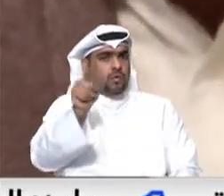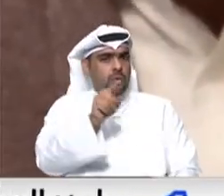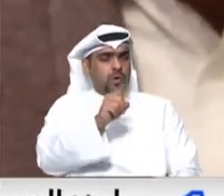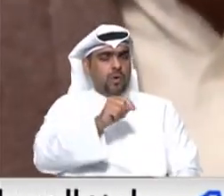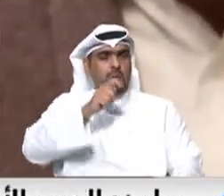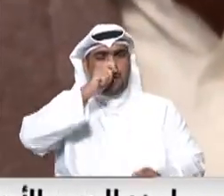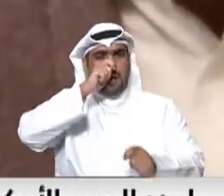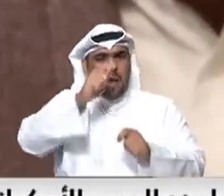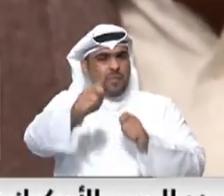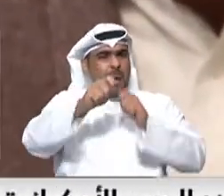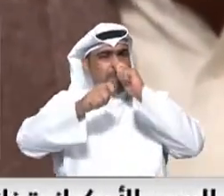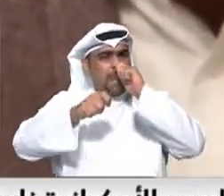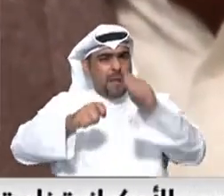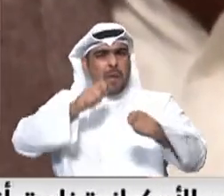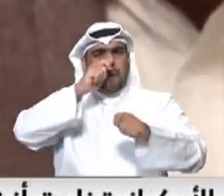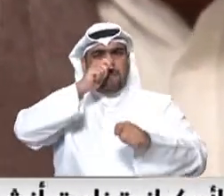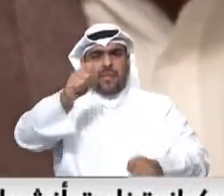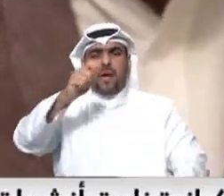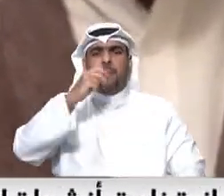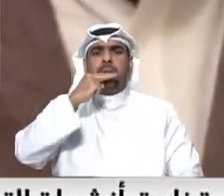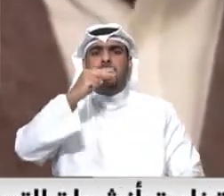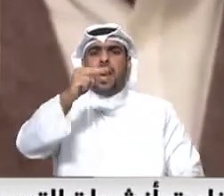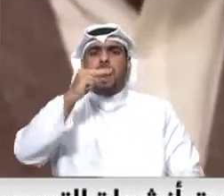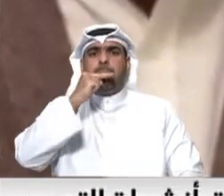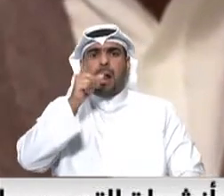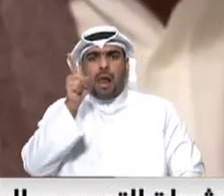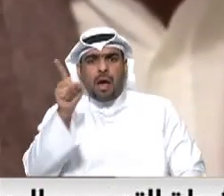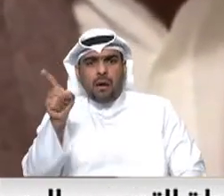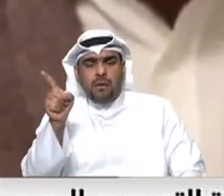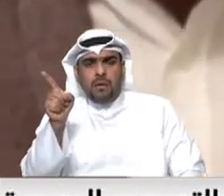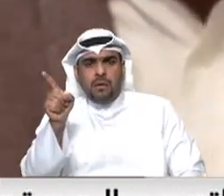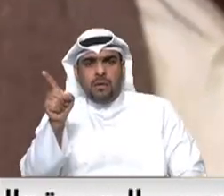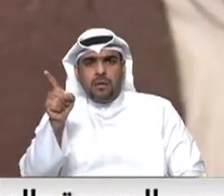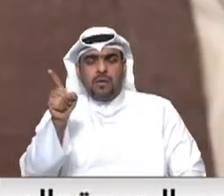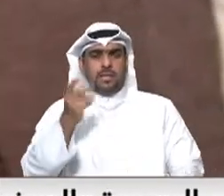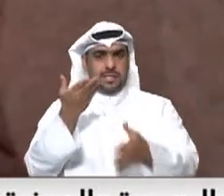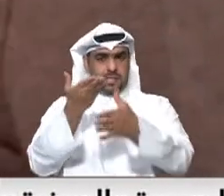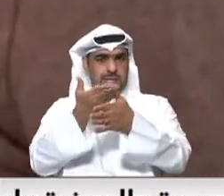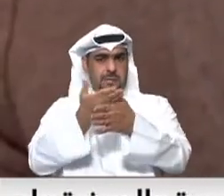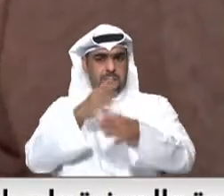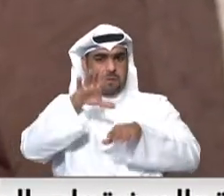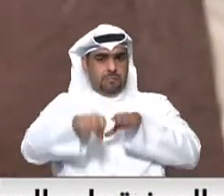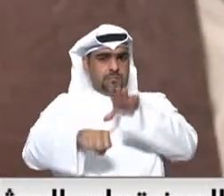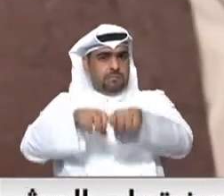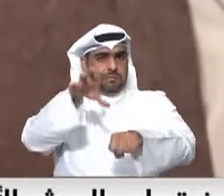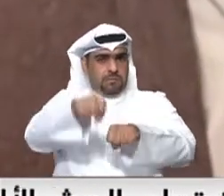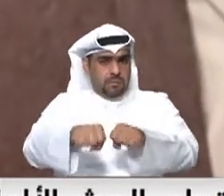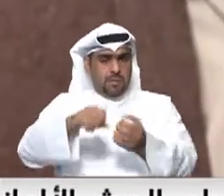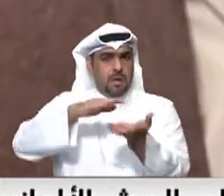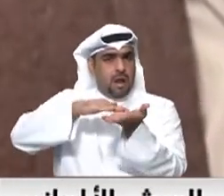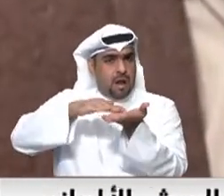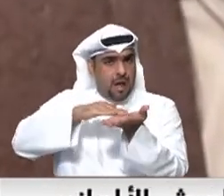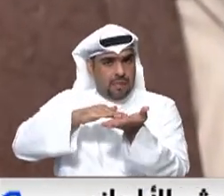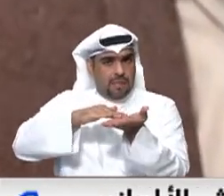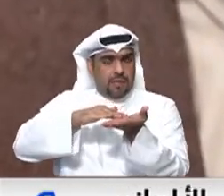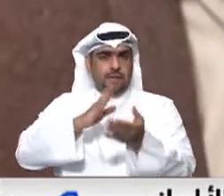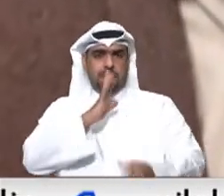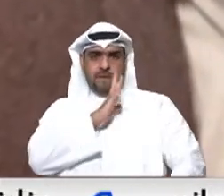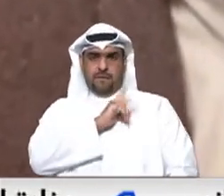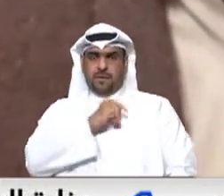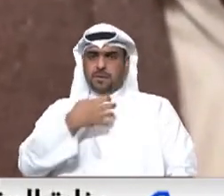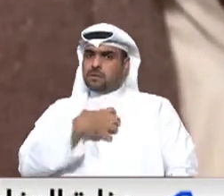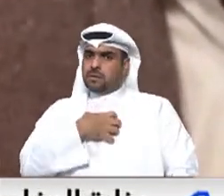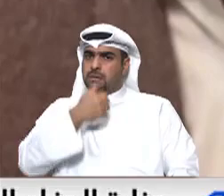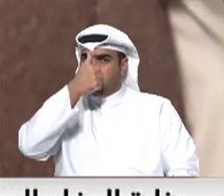منها مستوطنة أخرى، فيما يحاول المستوطنون الاستيلاء على أراضي هذه البلدة. حالة من التصعيد